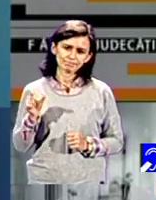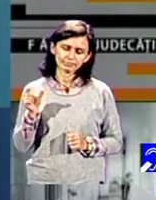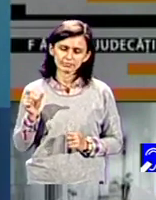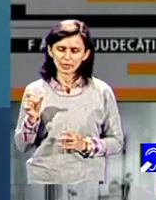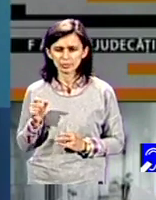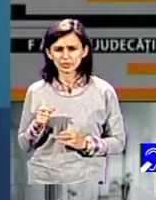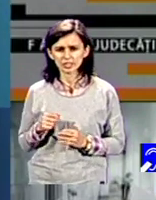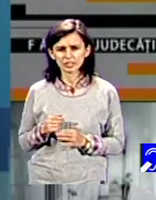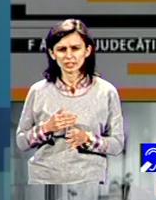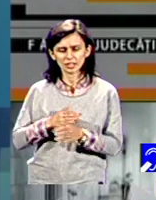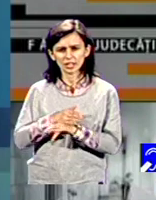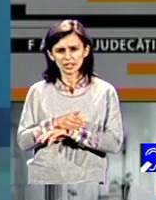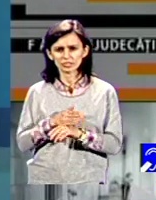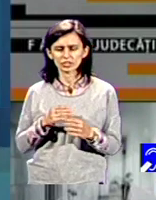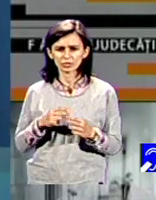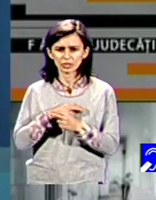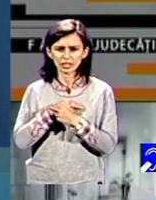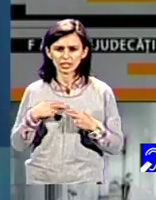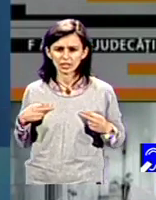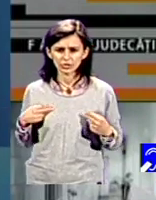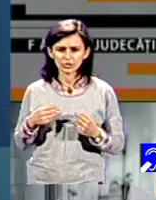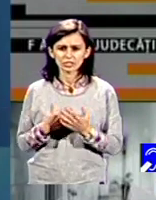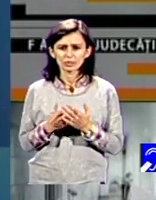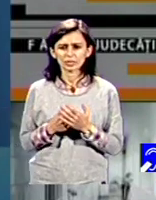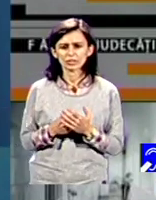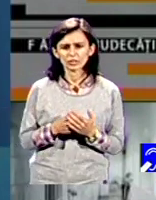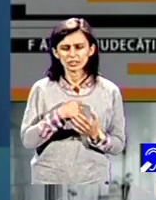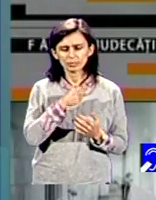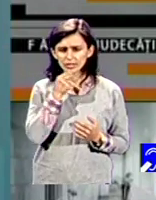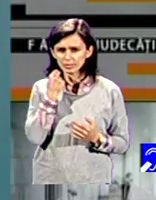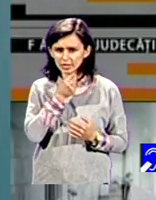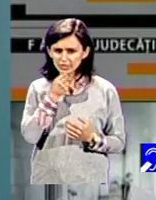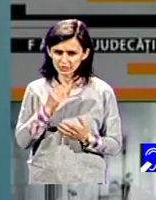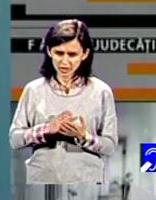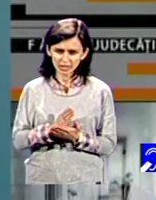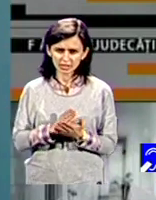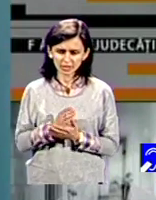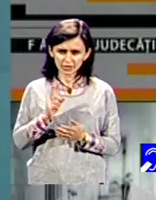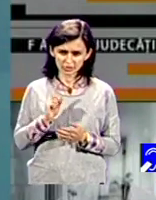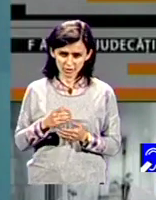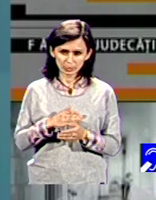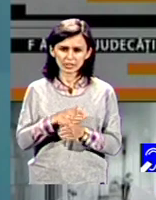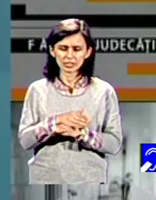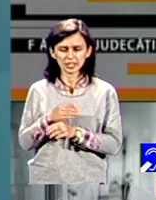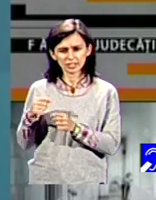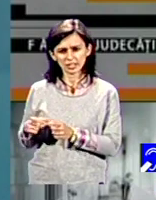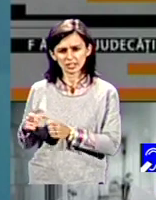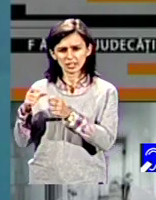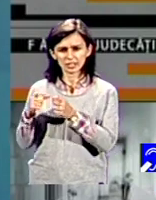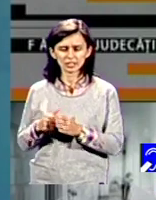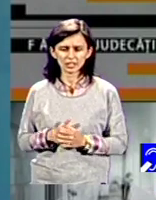ne ca să pot să verifice zi Deci serviciul justitiei trebuie să ajungem clădire ceea ce Pentru noi